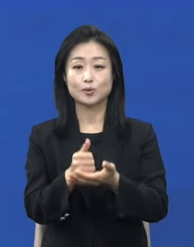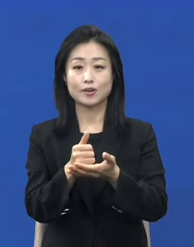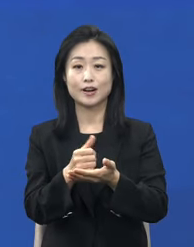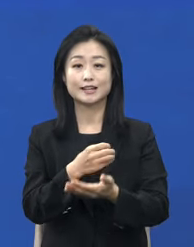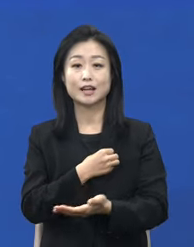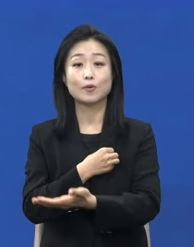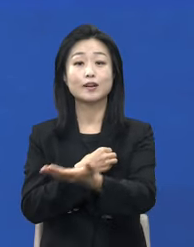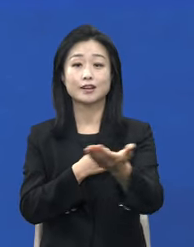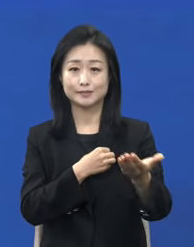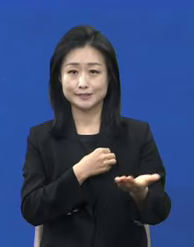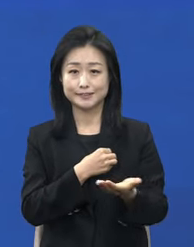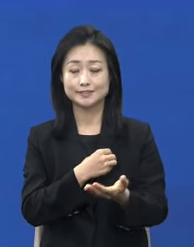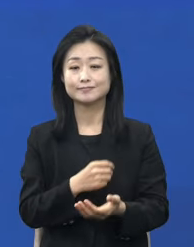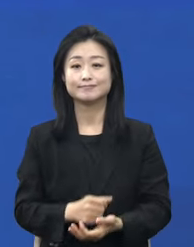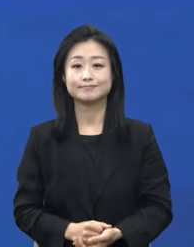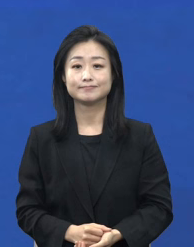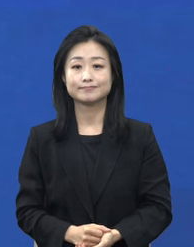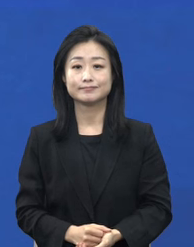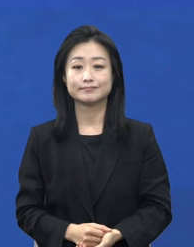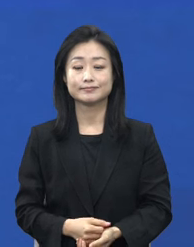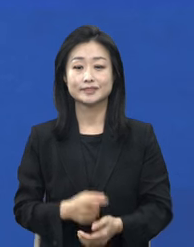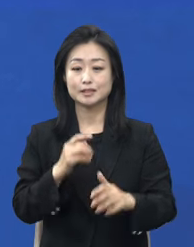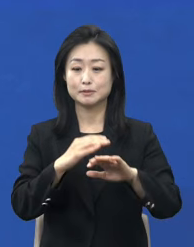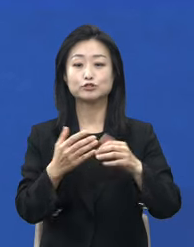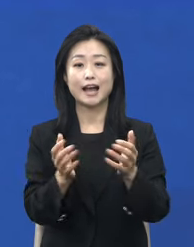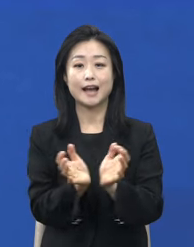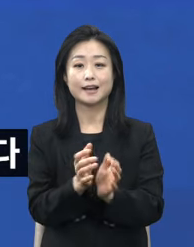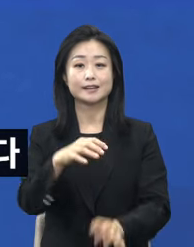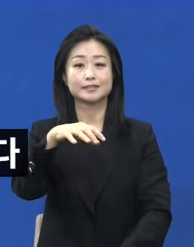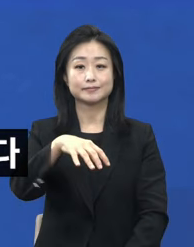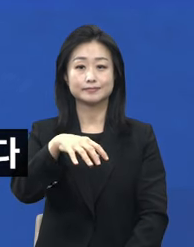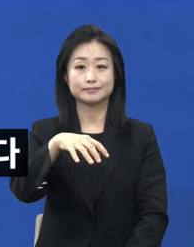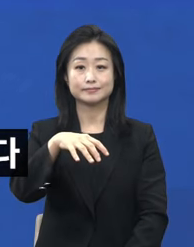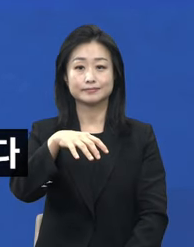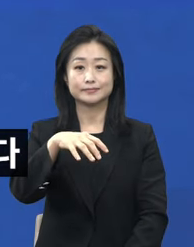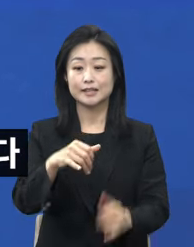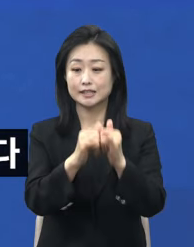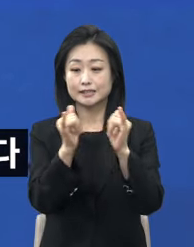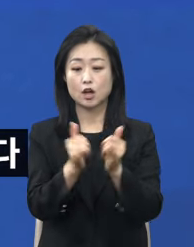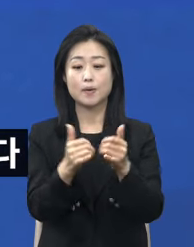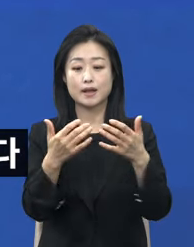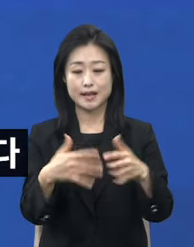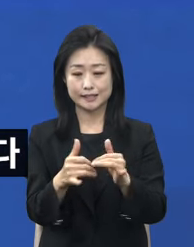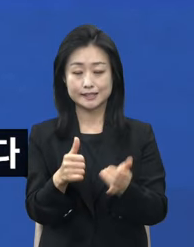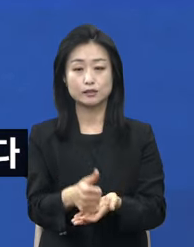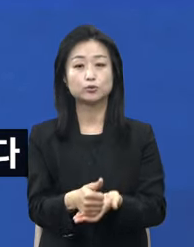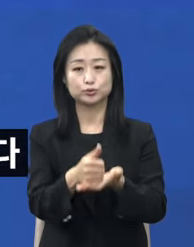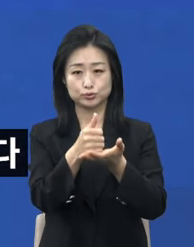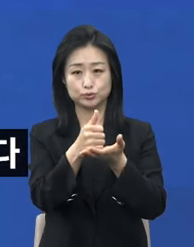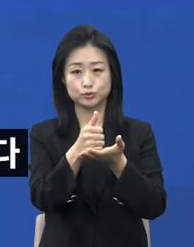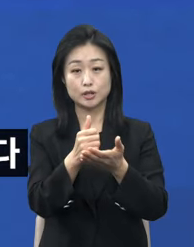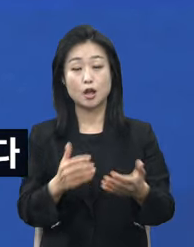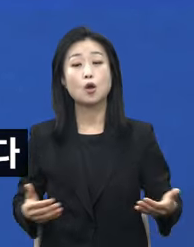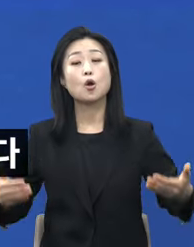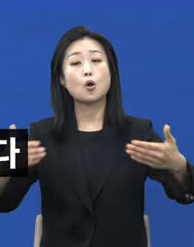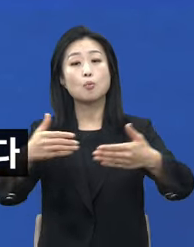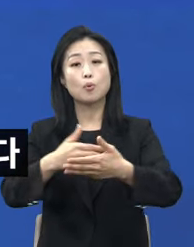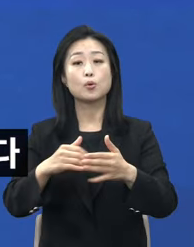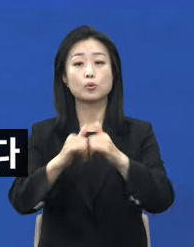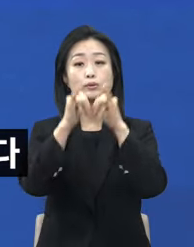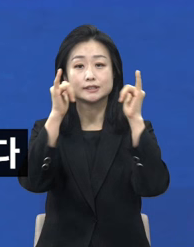존경하는 당원 동지 여러분, 우리 민주당은 사회적 약자를 존중하고